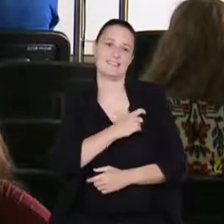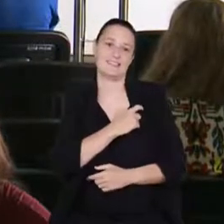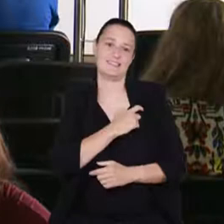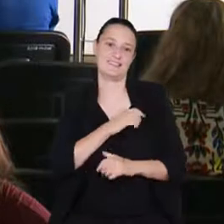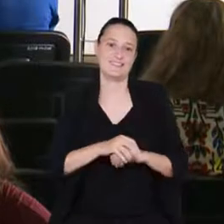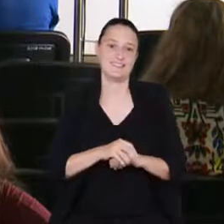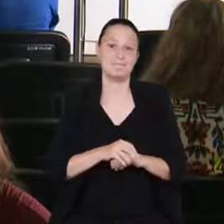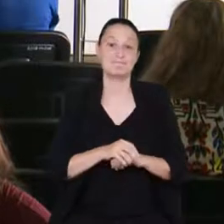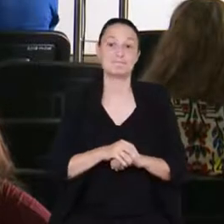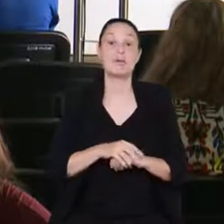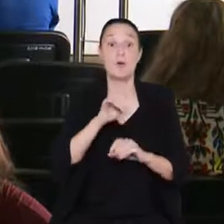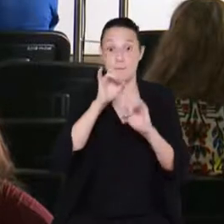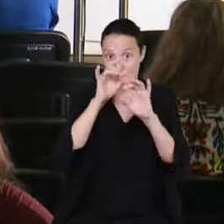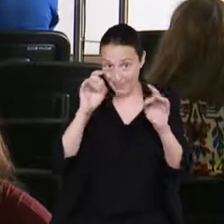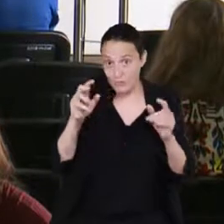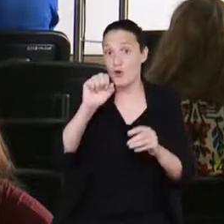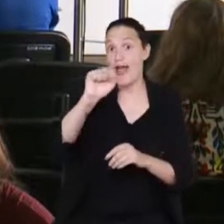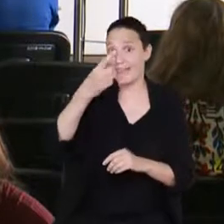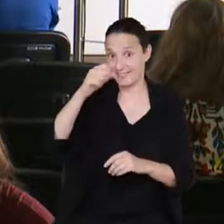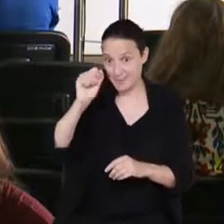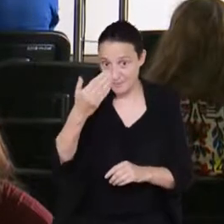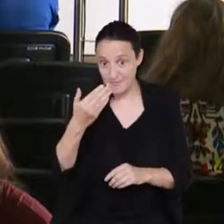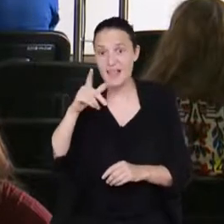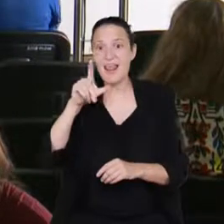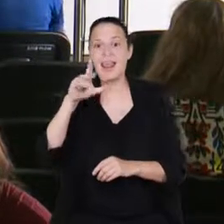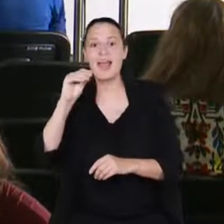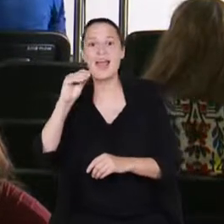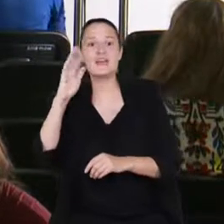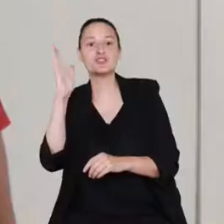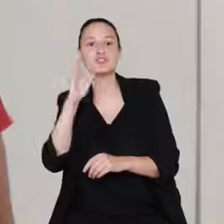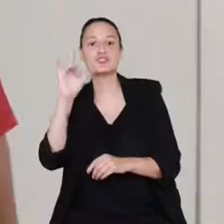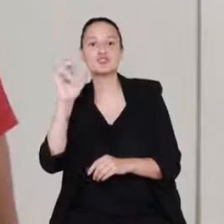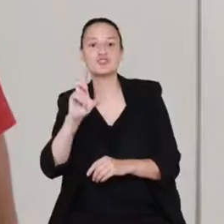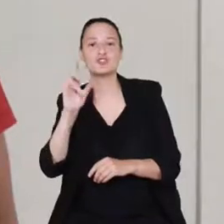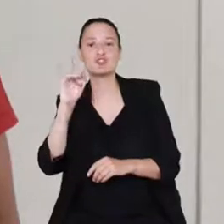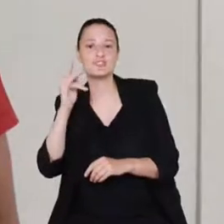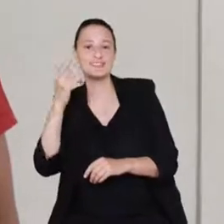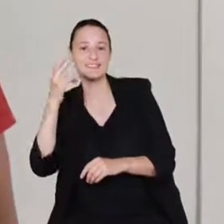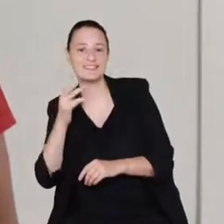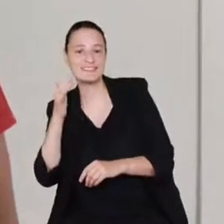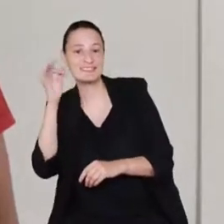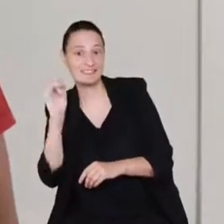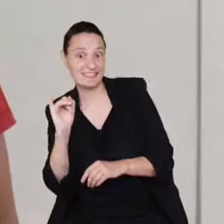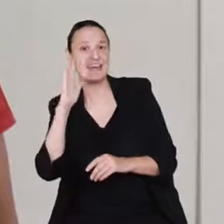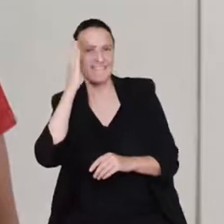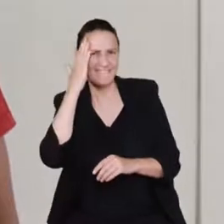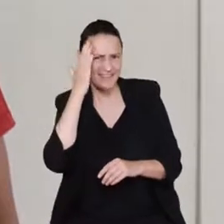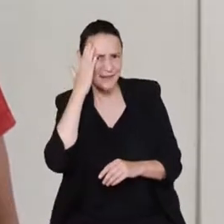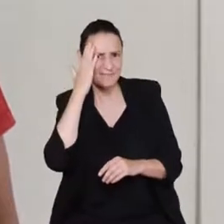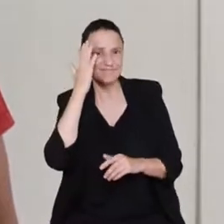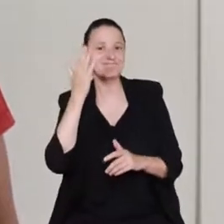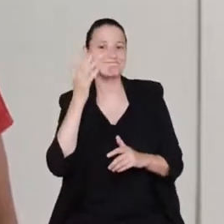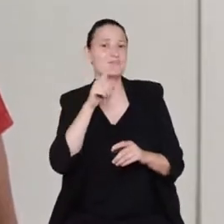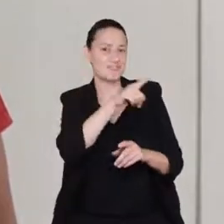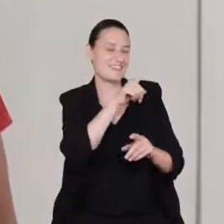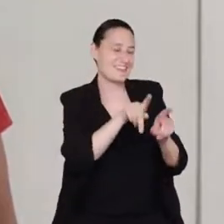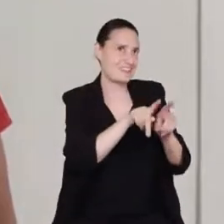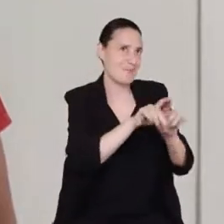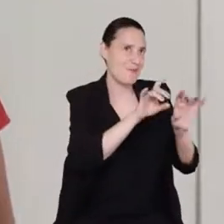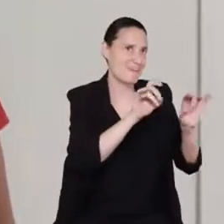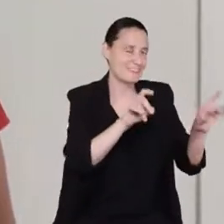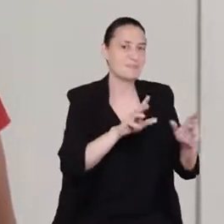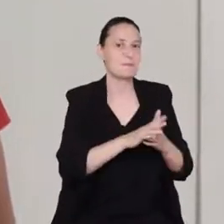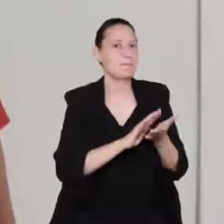Tak, pan profesor Adam Leszczyński oczywiście. Żeby nie był. Ja to wiedziałam i mam to nawet zapisane. Przepraszam.